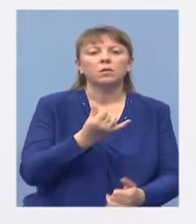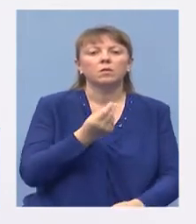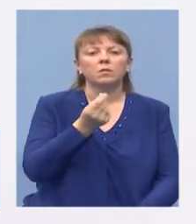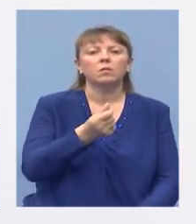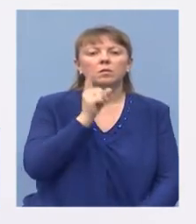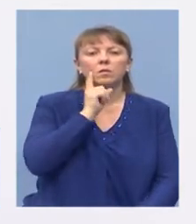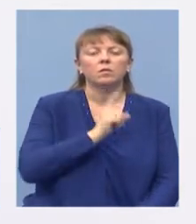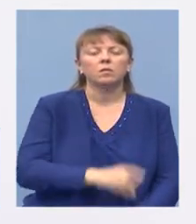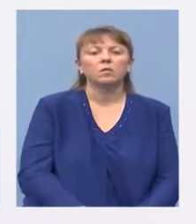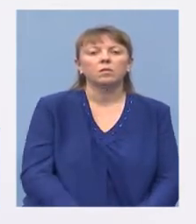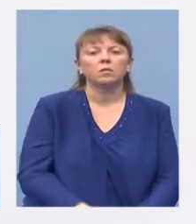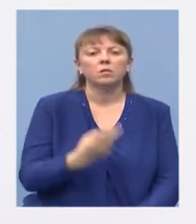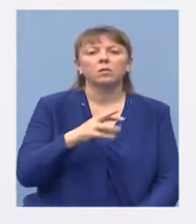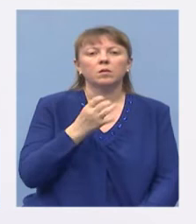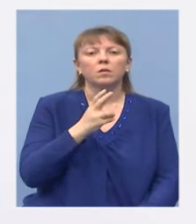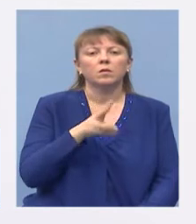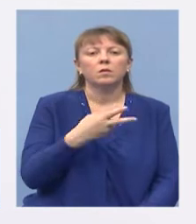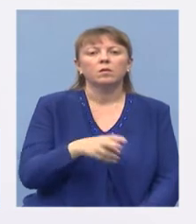услуг, не обращаясь к посредникам.